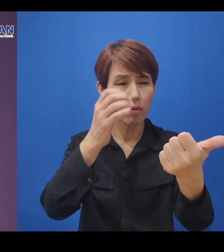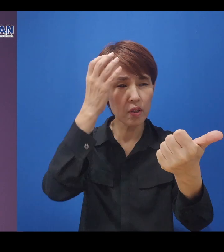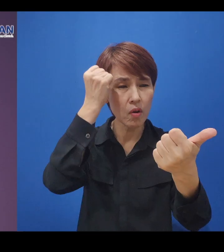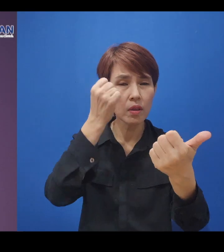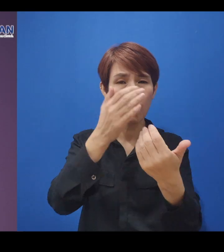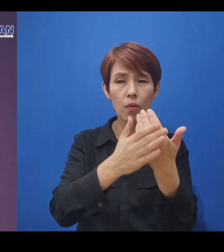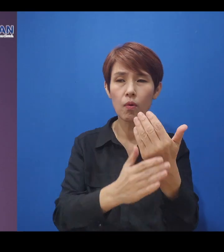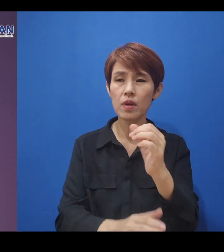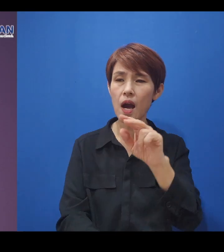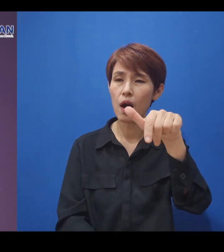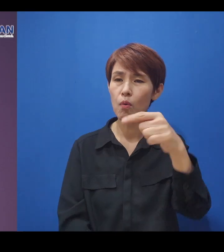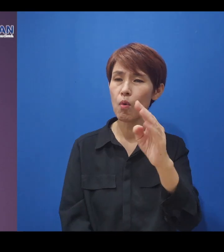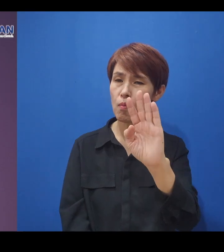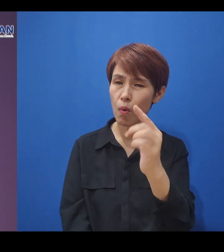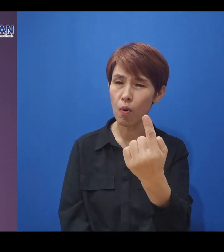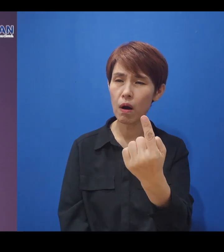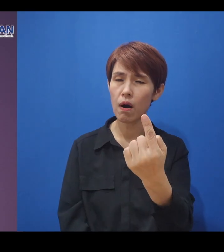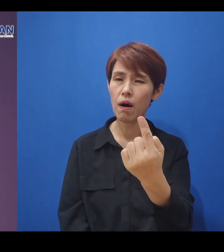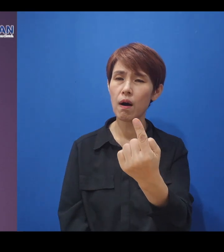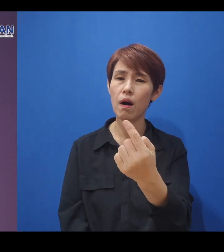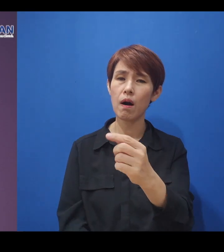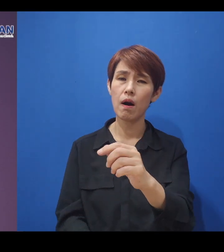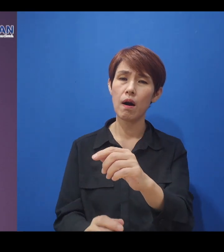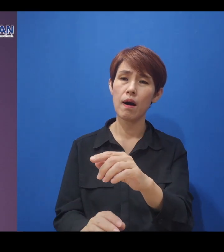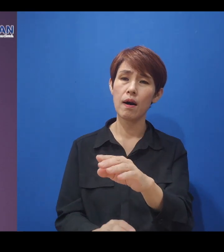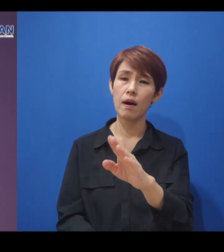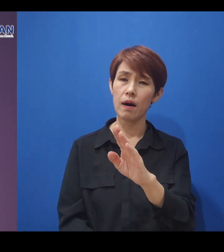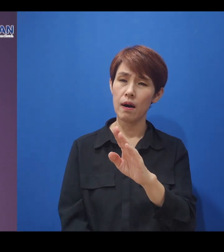네 형제 야고보가 얼마나 어이없이